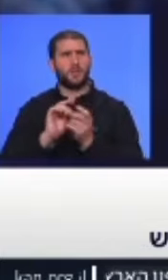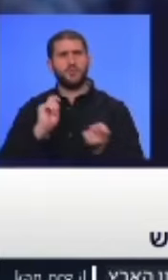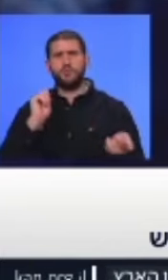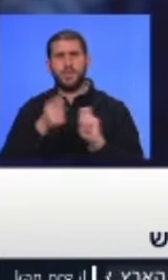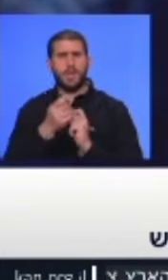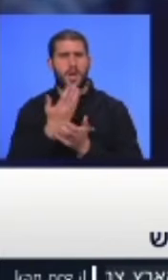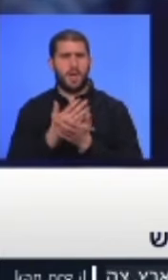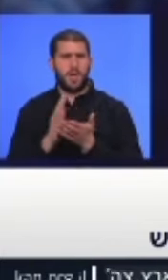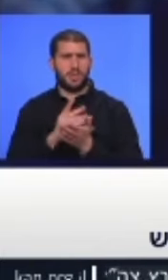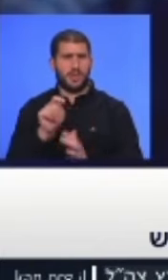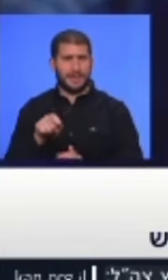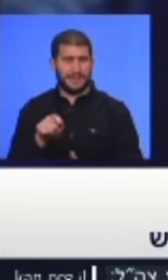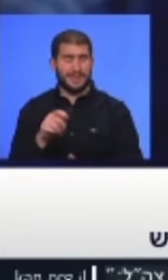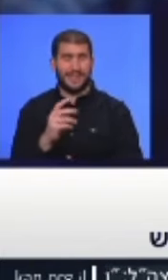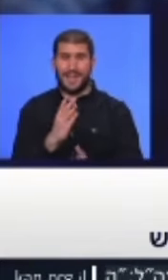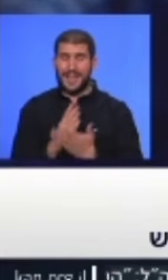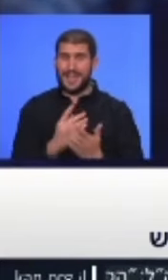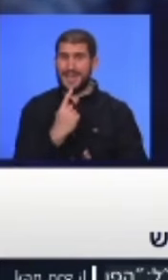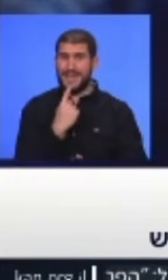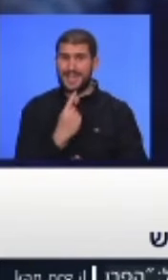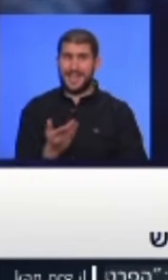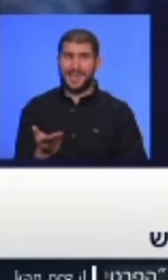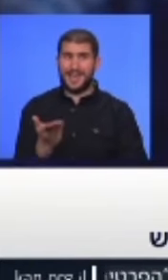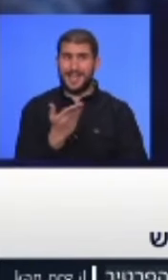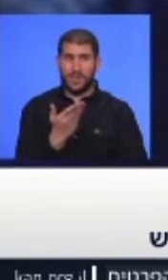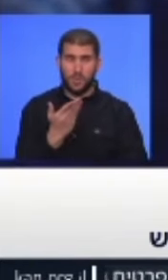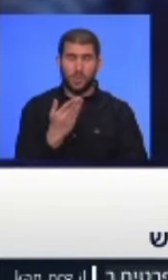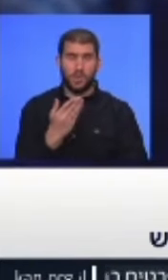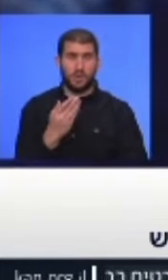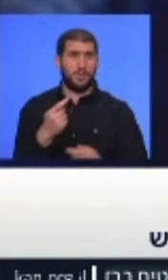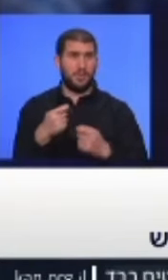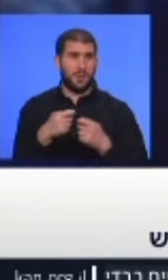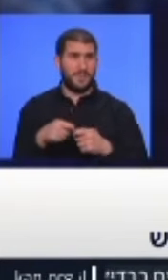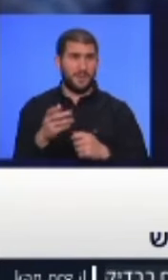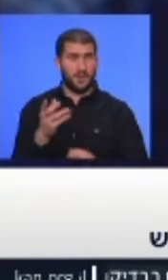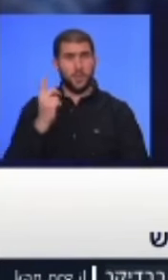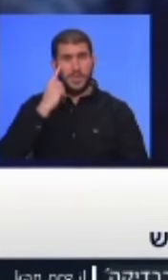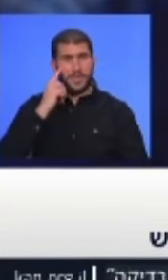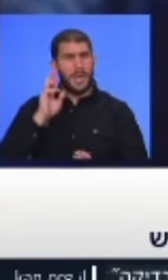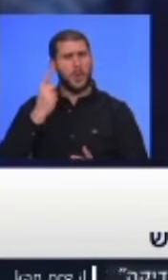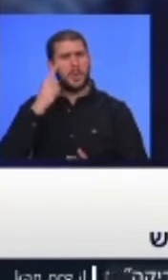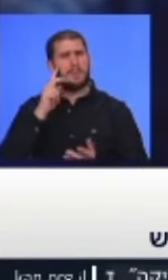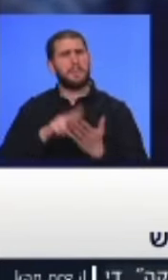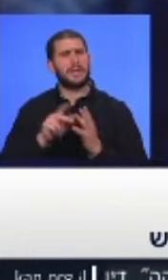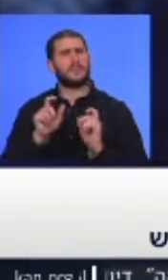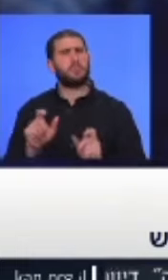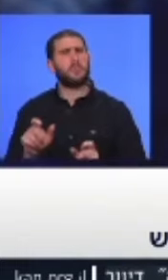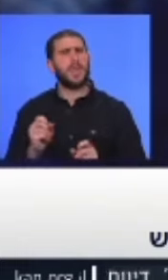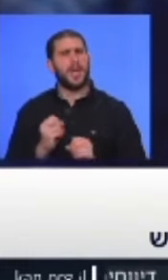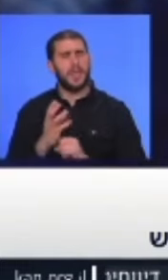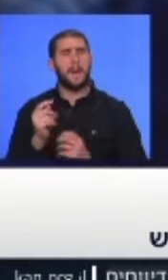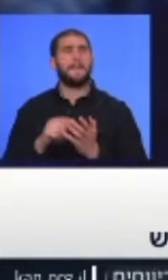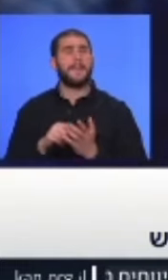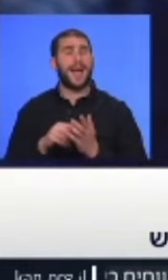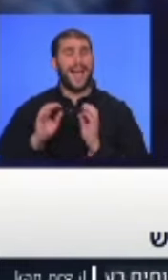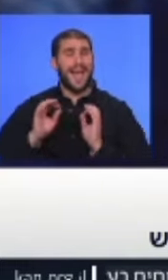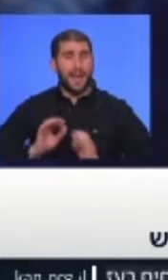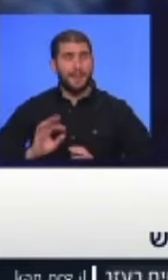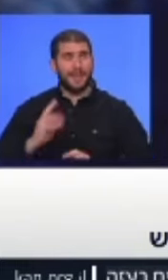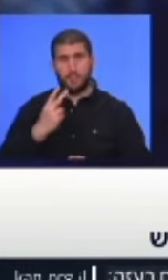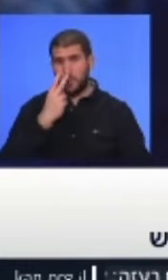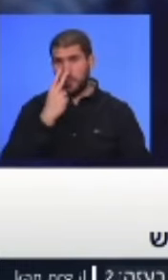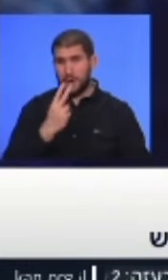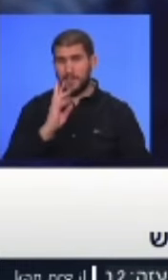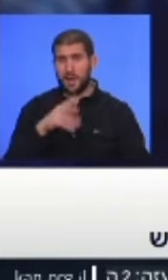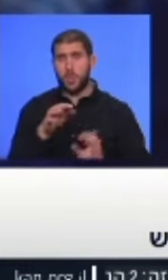הכנסת. יגידו אותם חברים... איך הם יודעים שבגץ היה מונע את הדחתו? מכיוון שהאמת היא שאם אנחנו מסתכלות על